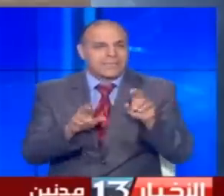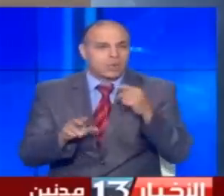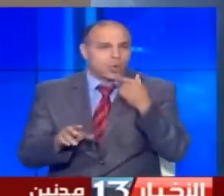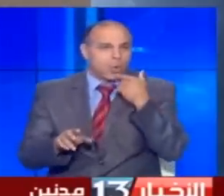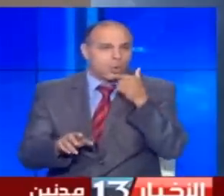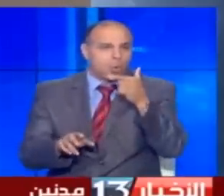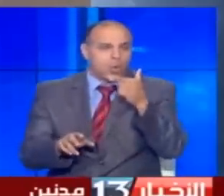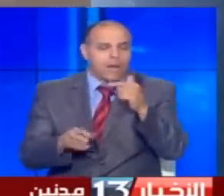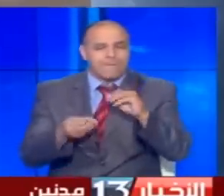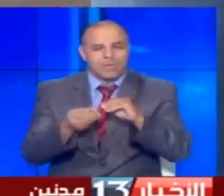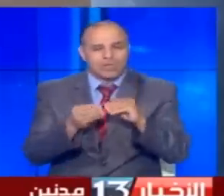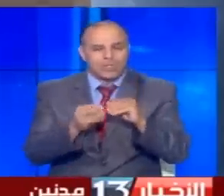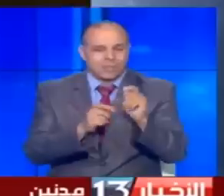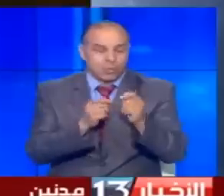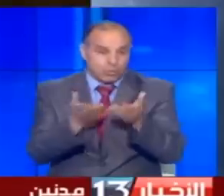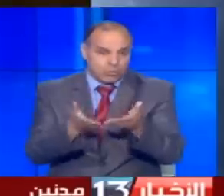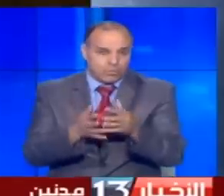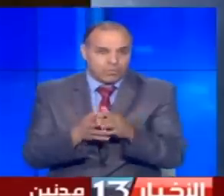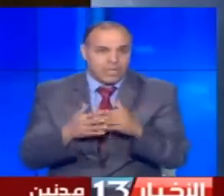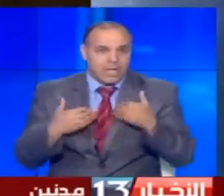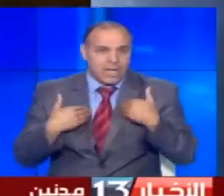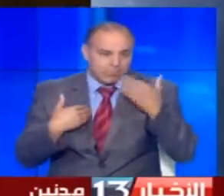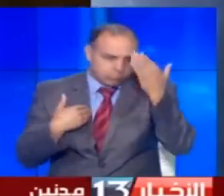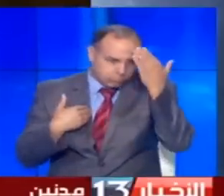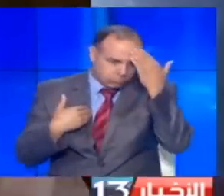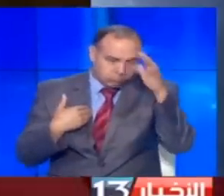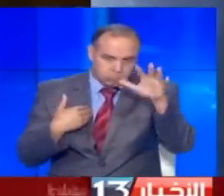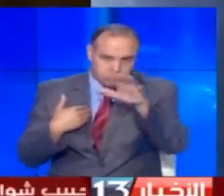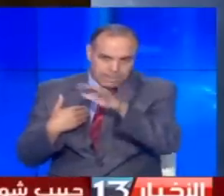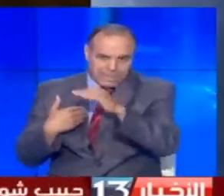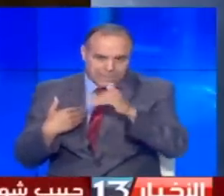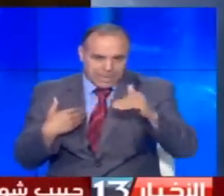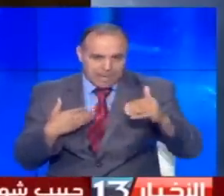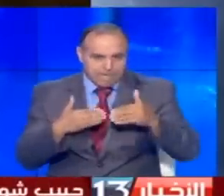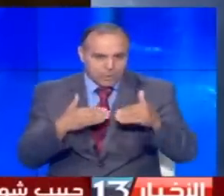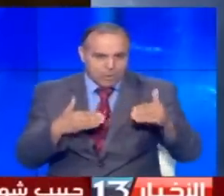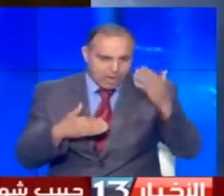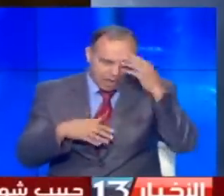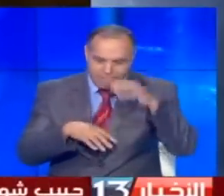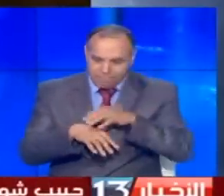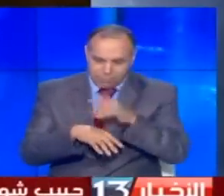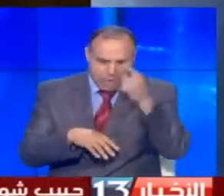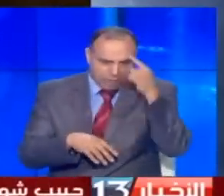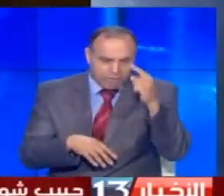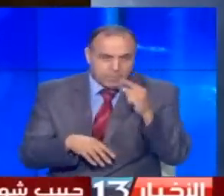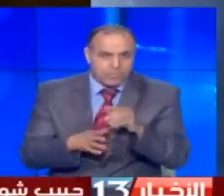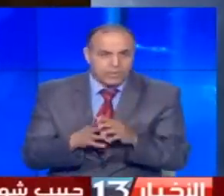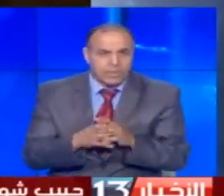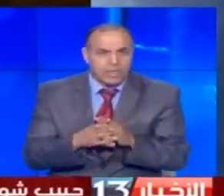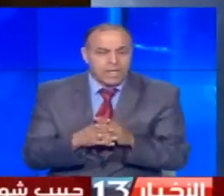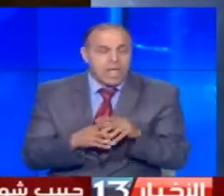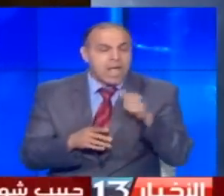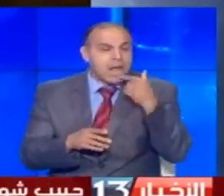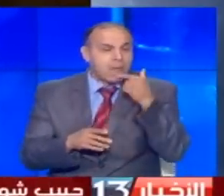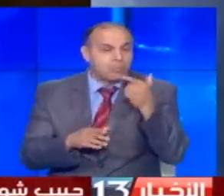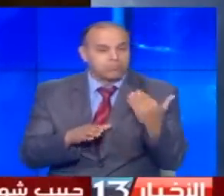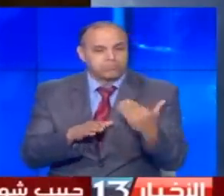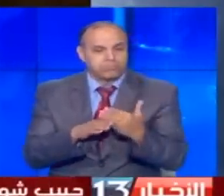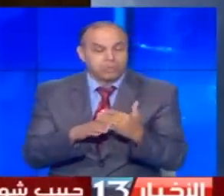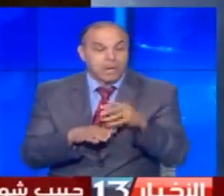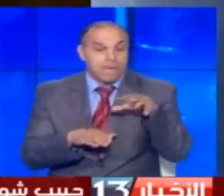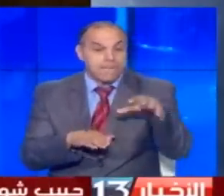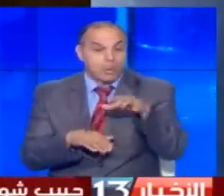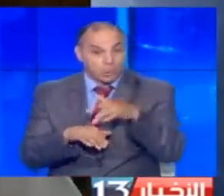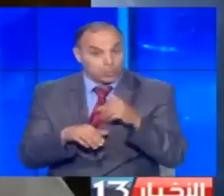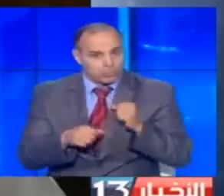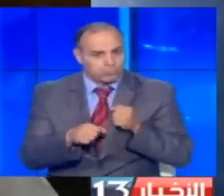للتدخل في الوقت المناسب نحن نعرف المنطقه اذا كان الموجوده على مستوى المعتمده وكان بالضروره ان نتدخل في هذه المناطق